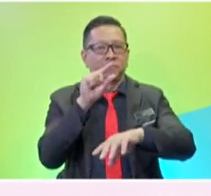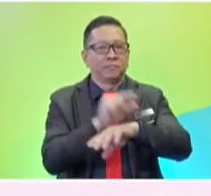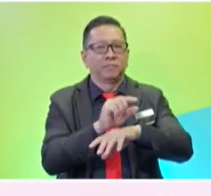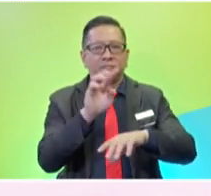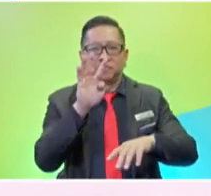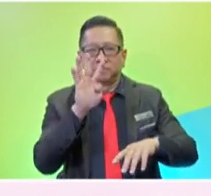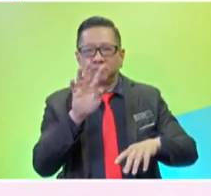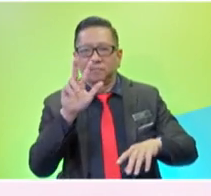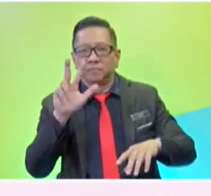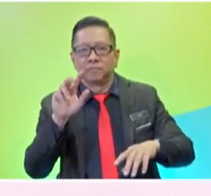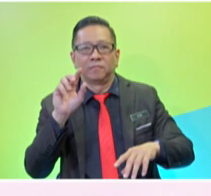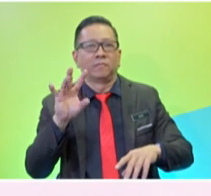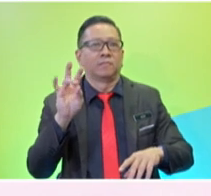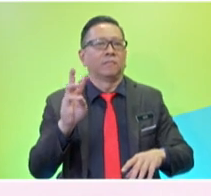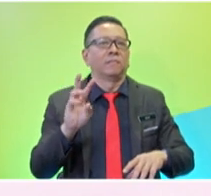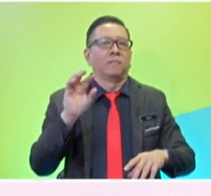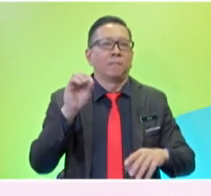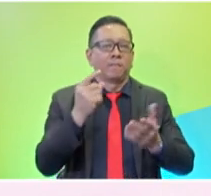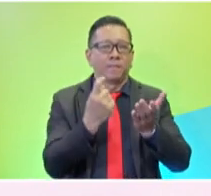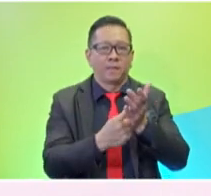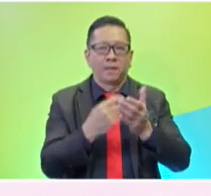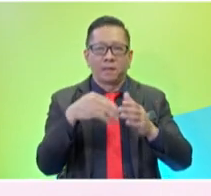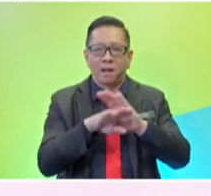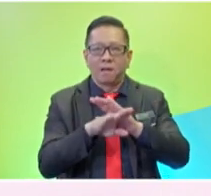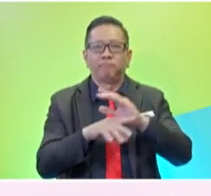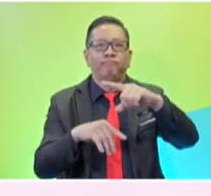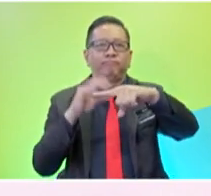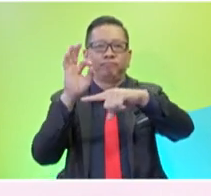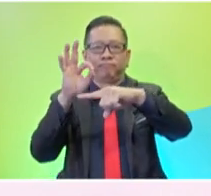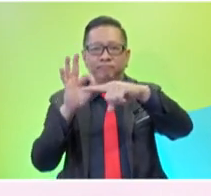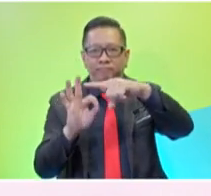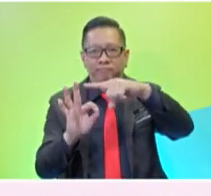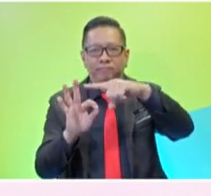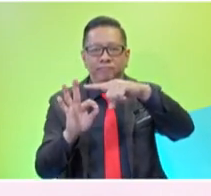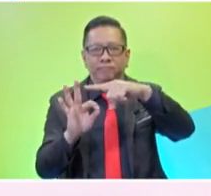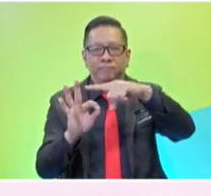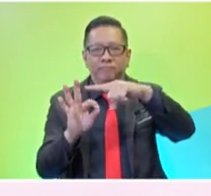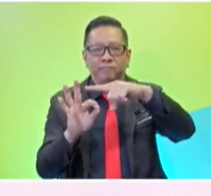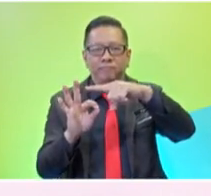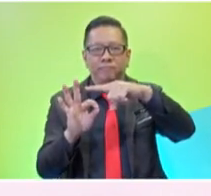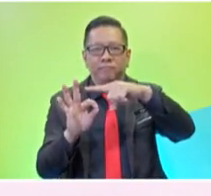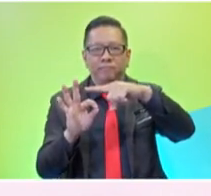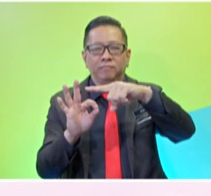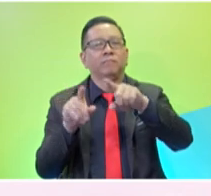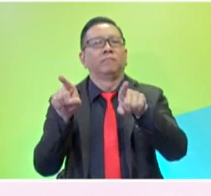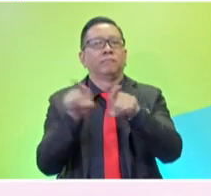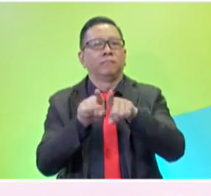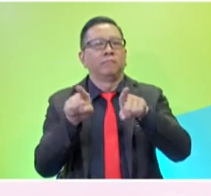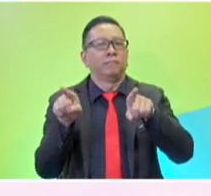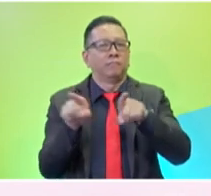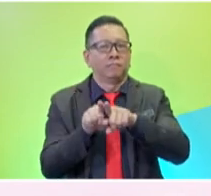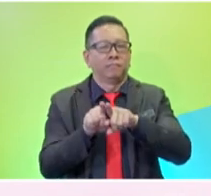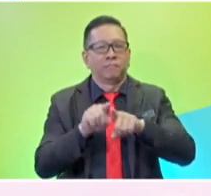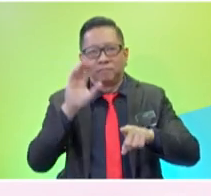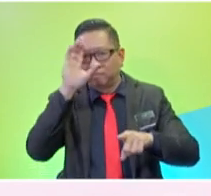6sin kita letak dalam bentuk pecahan yaitu per dengan dua oke bersama Ain dengan kita tidak